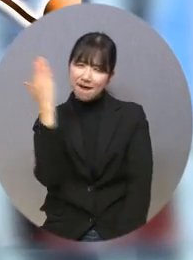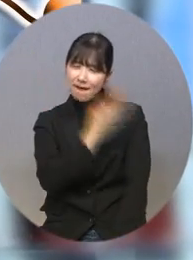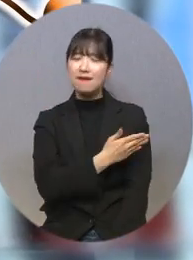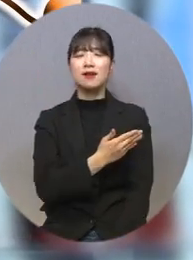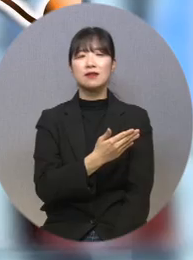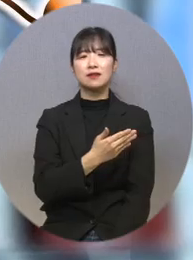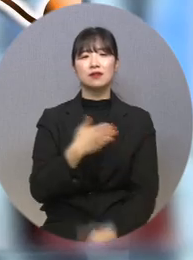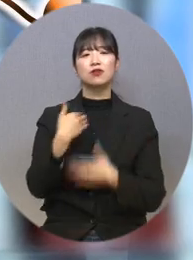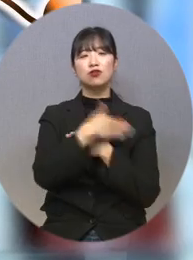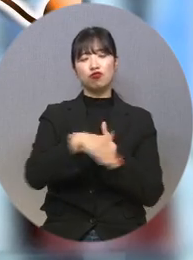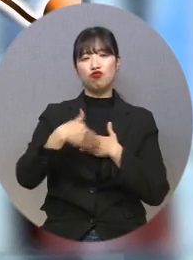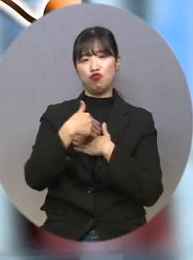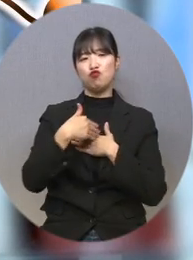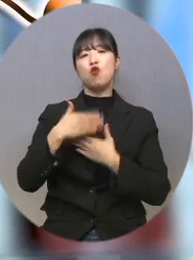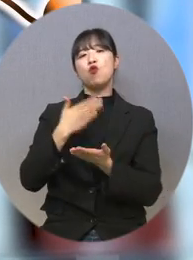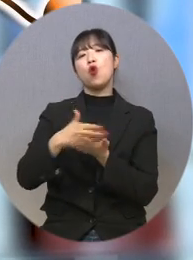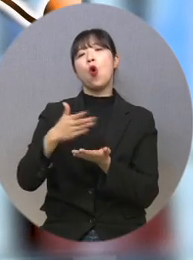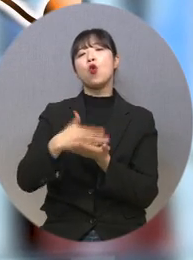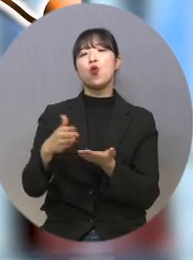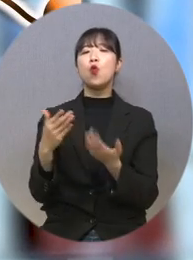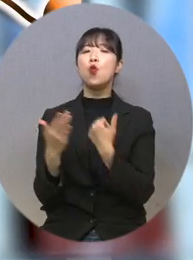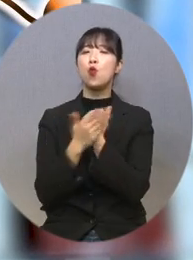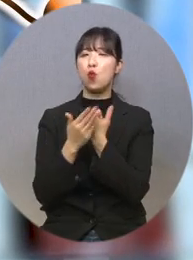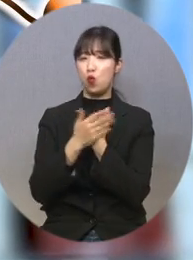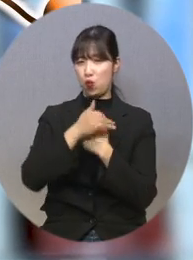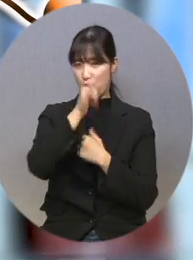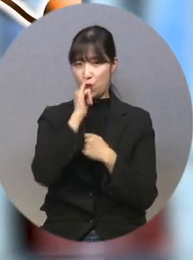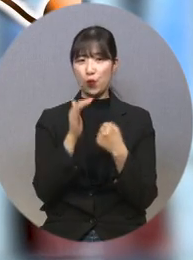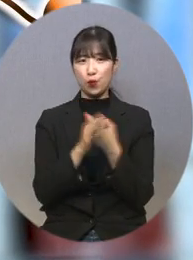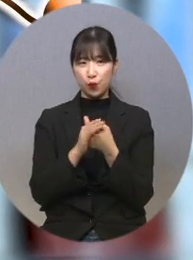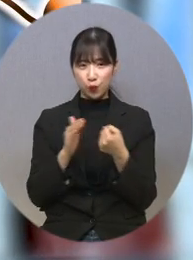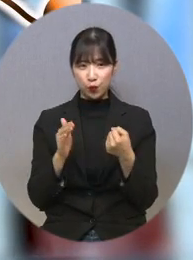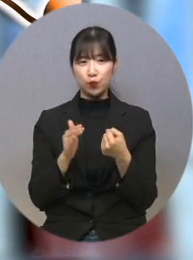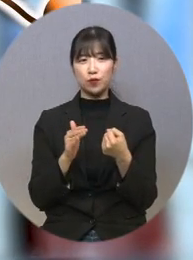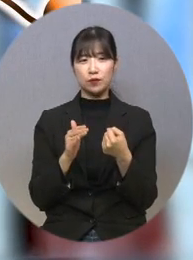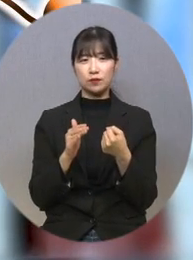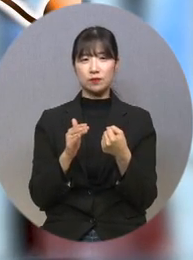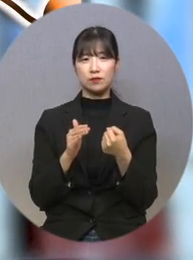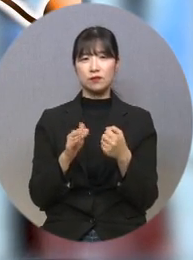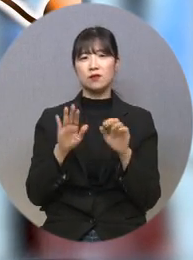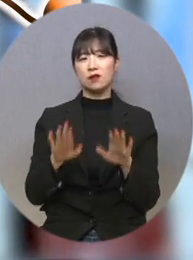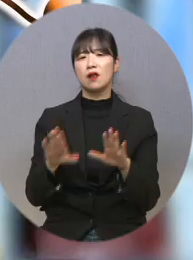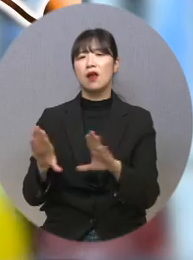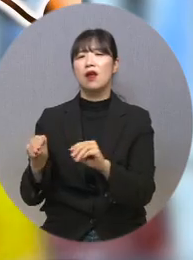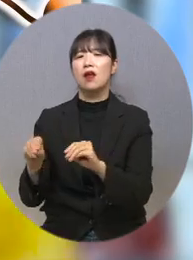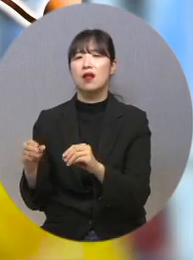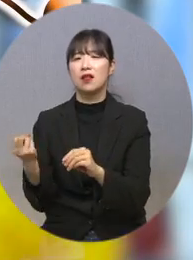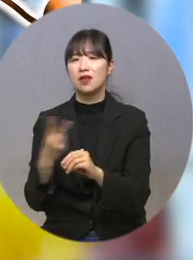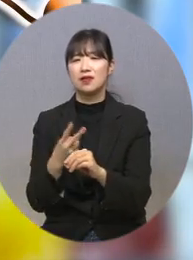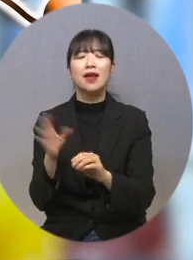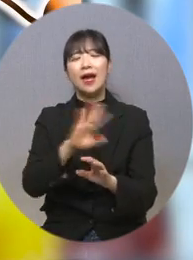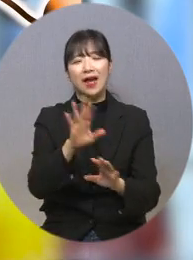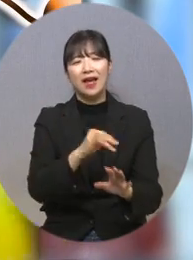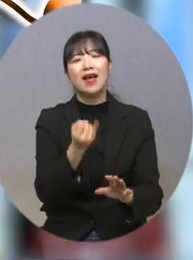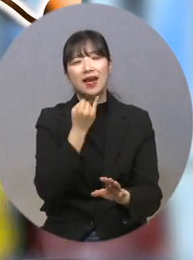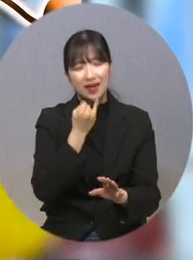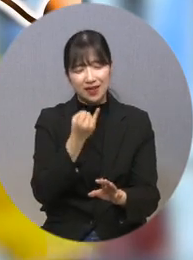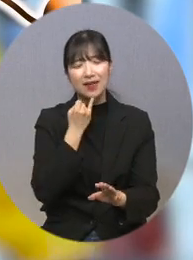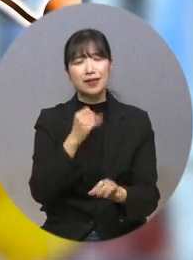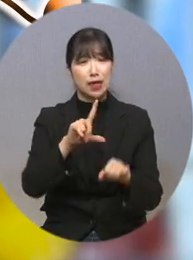몸의 청소부라고도 그렇게 불리더라고요. 그래서 요즘 다시 스톱. 아 괜찮아요. 생각하고